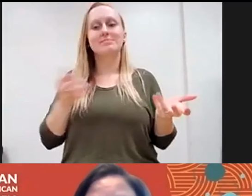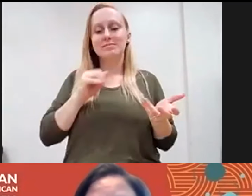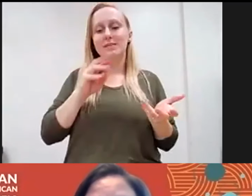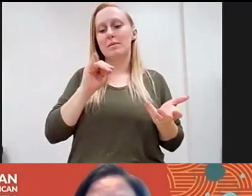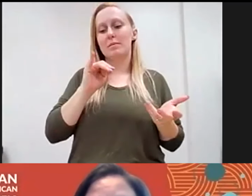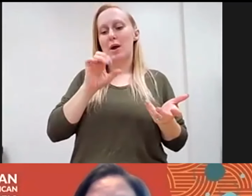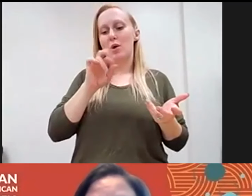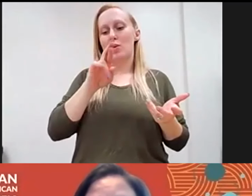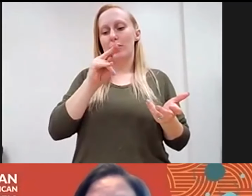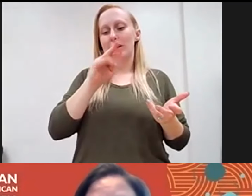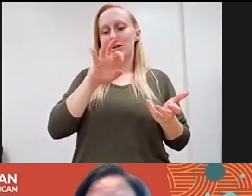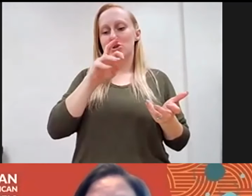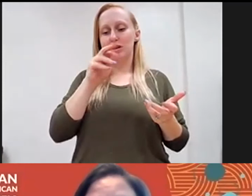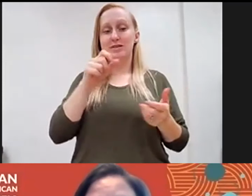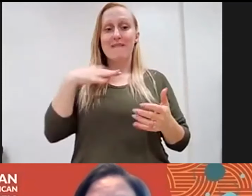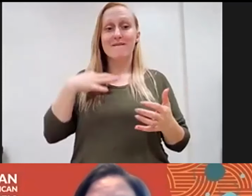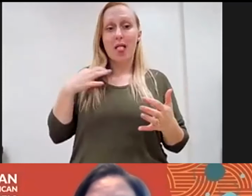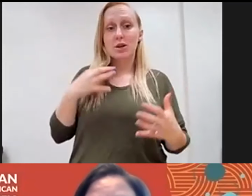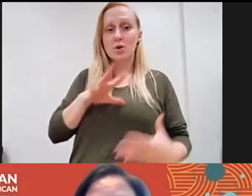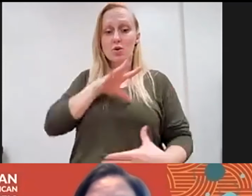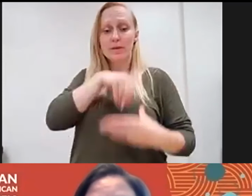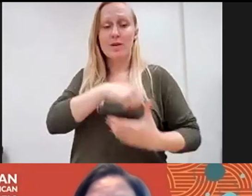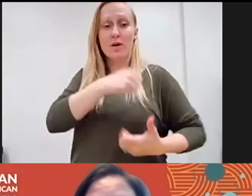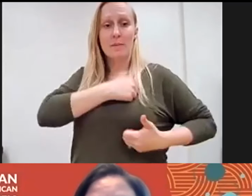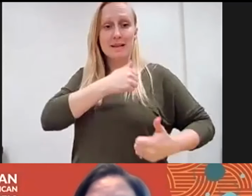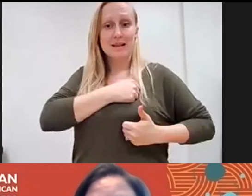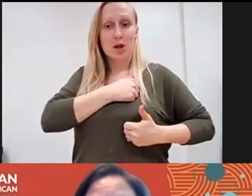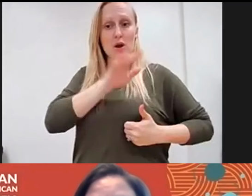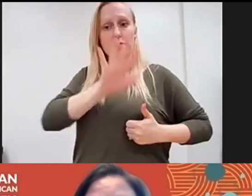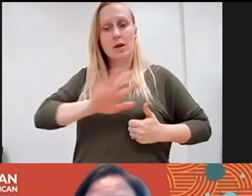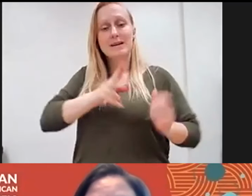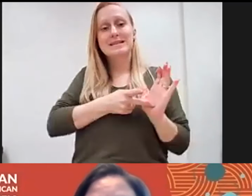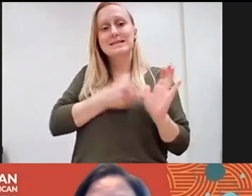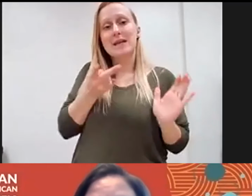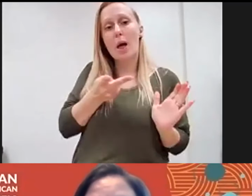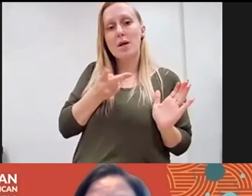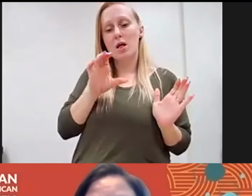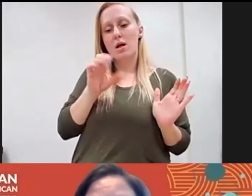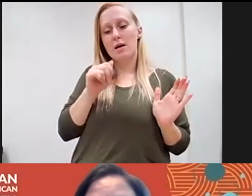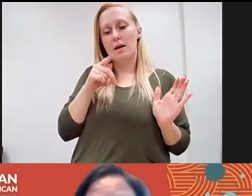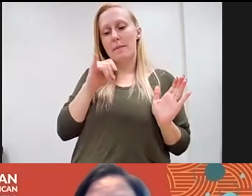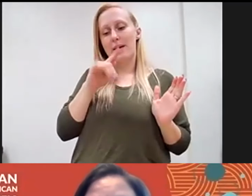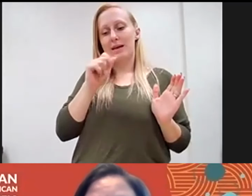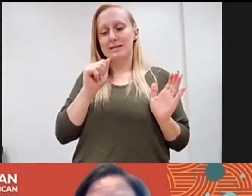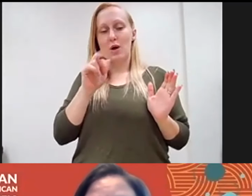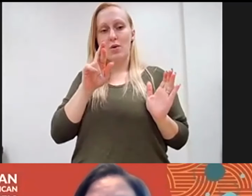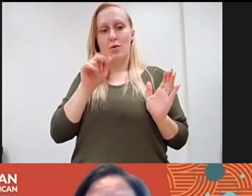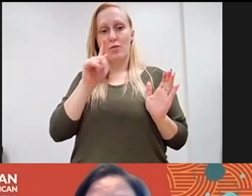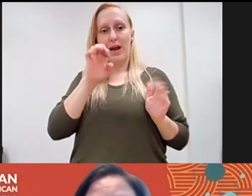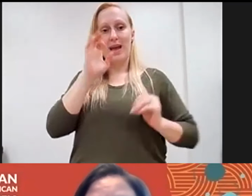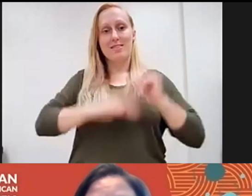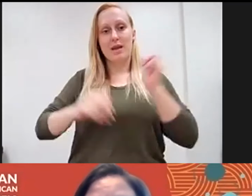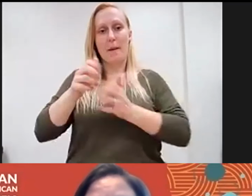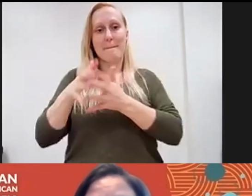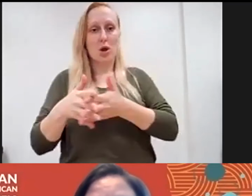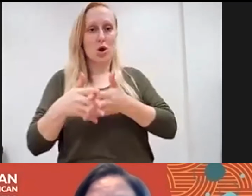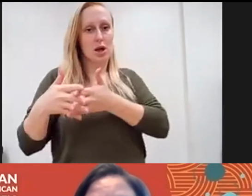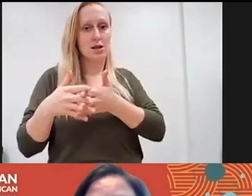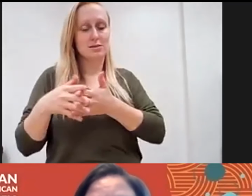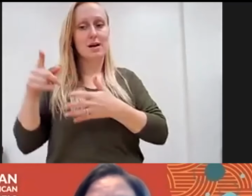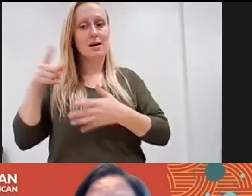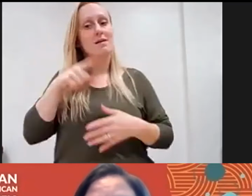Here to serve in our military at approximately double the capital rate. أقليم فيتنام فيتنام في الولايات